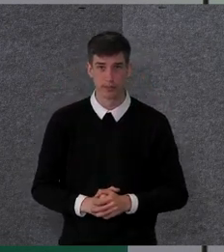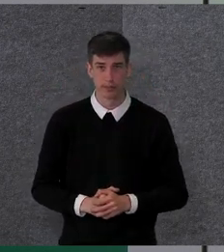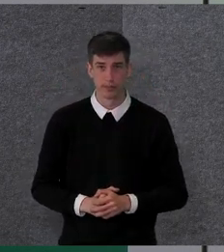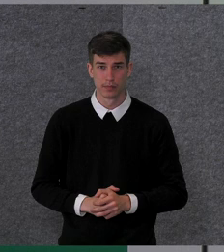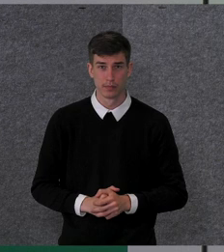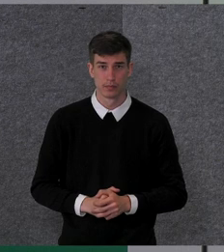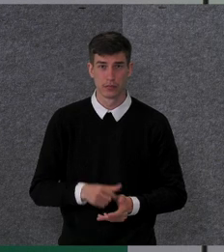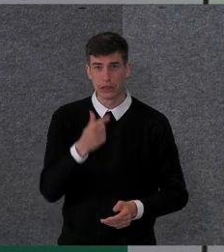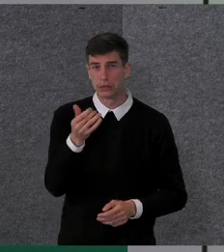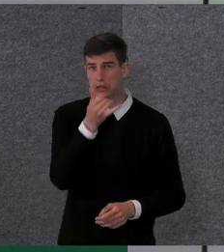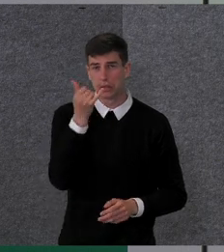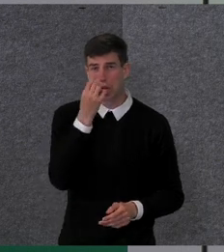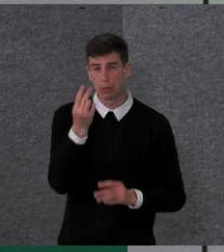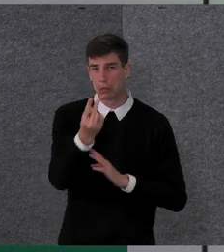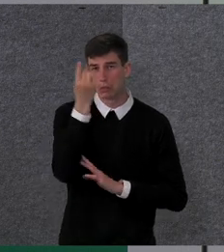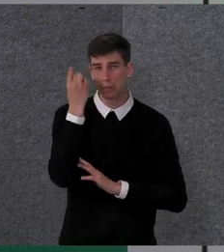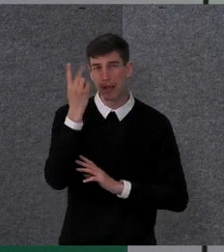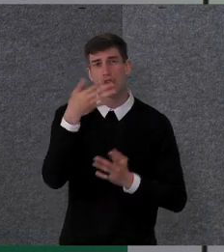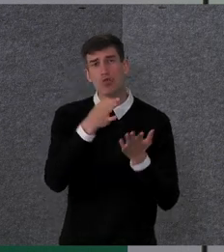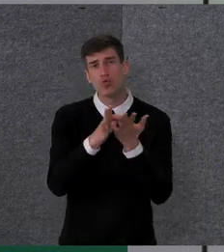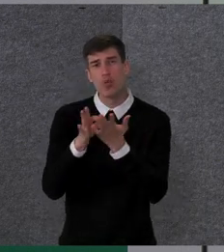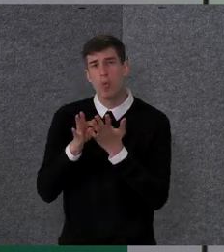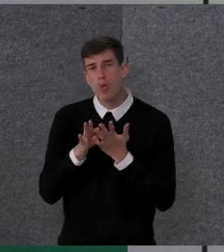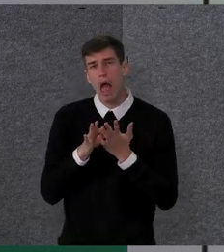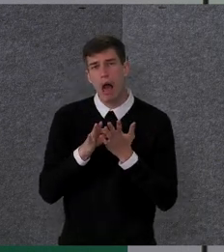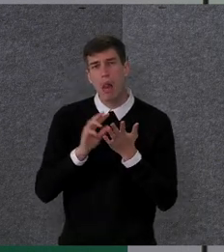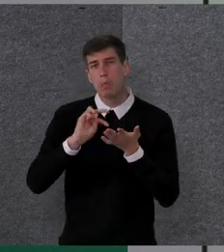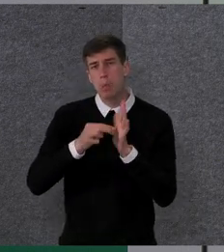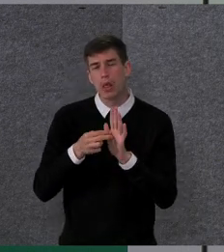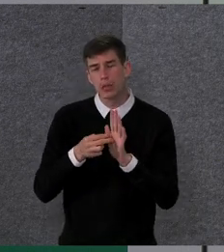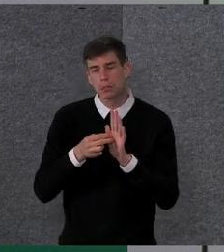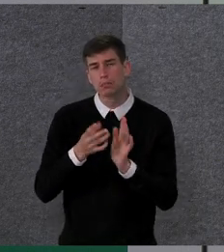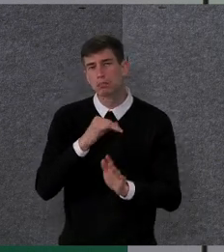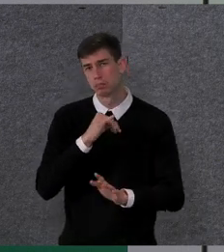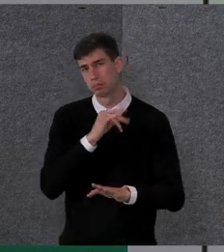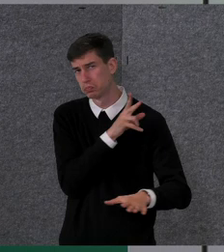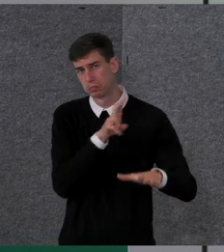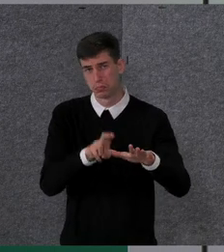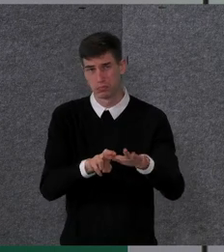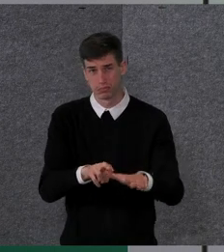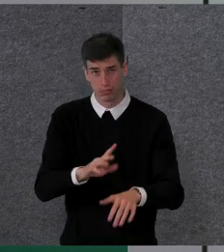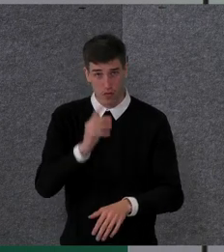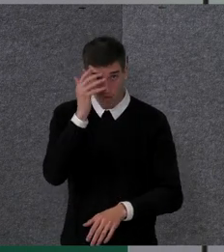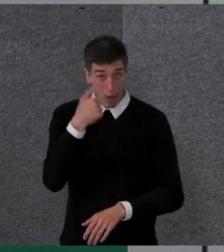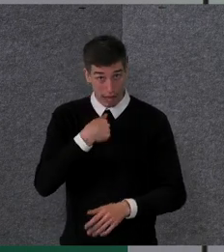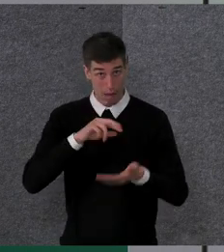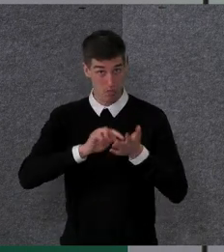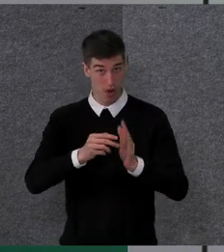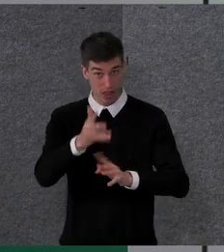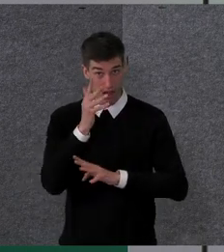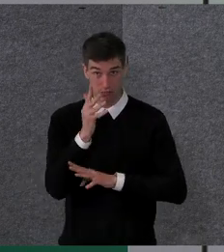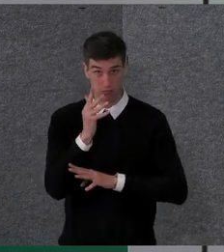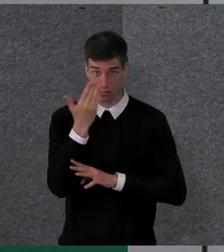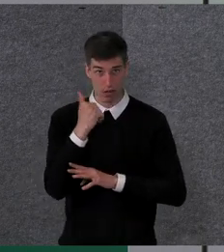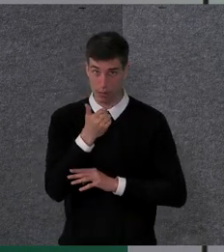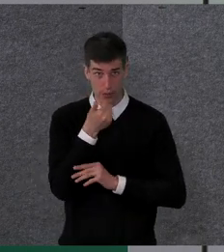Vor 20 Jahren habe ich angefangen, mich kommunalpolitisch zu engagieren und damals hätte ich mir niemals zugetraut, Politikerin zu werden.